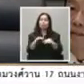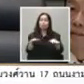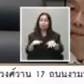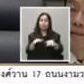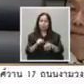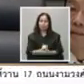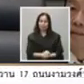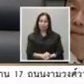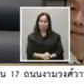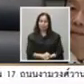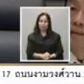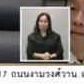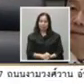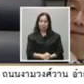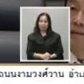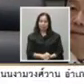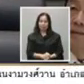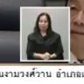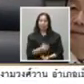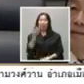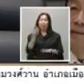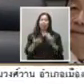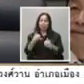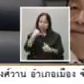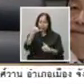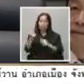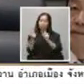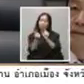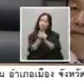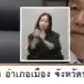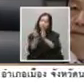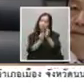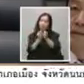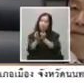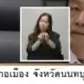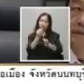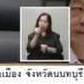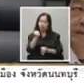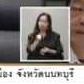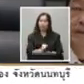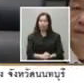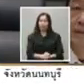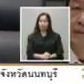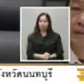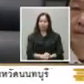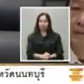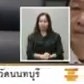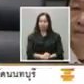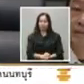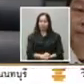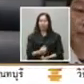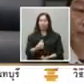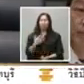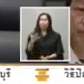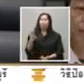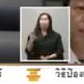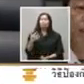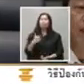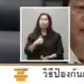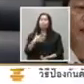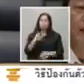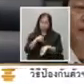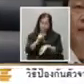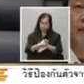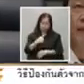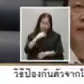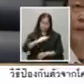านออกเป็นห้องท่านก็ได้ที่ผมจะต้องไปพูดอธิบายทำความเข้าใจ ว่าผมไม่ติดใจผมไม่ติดใจท่าน